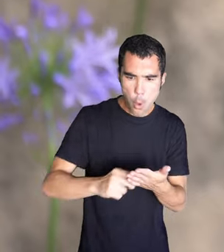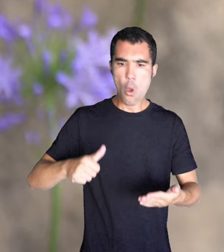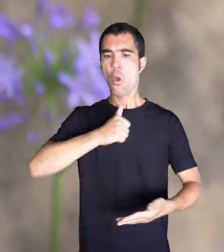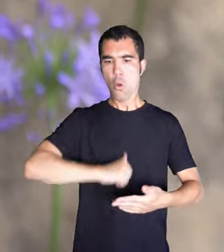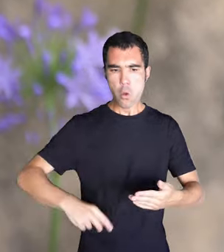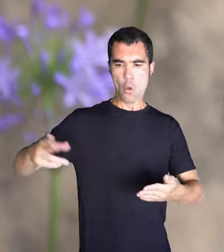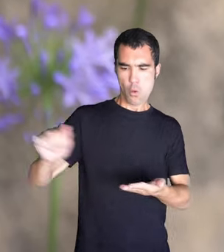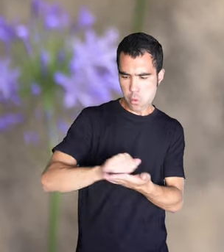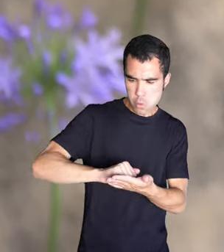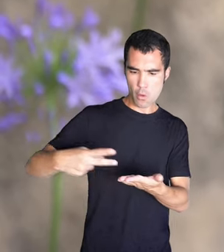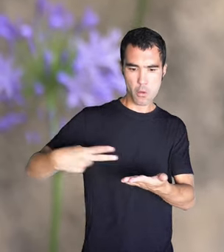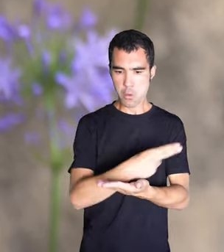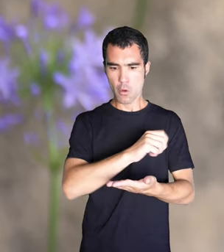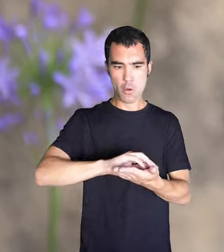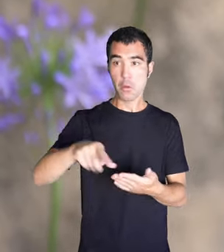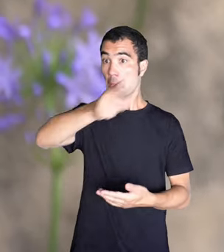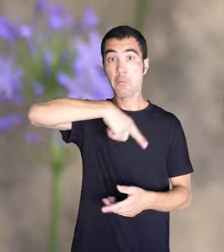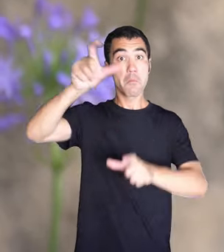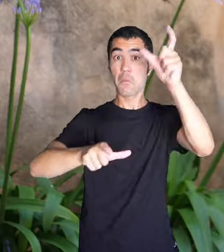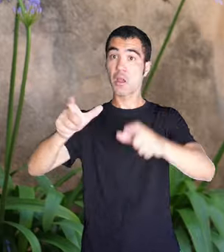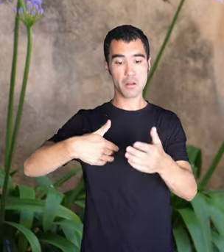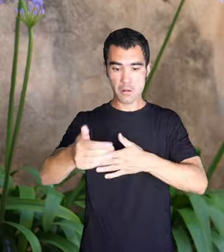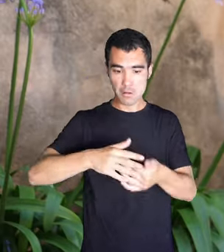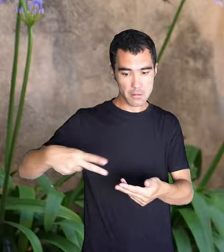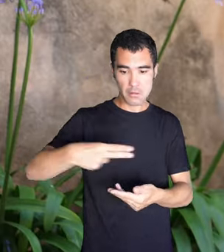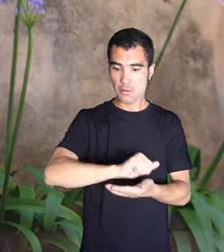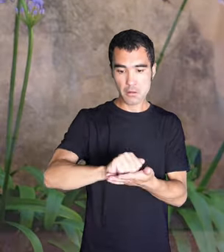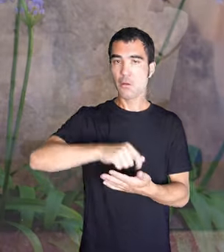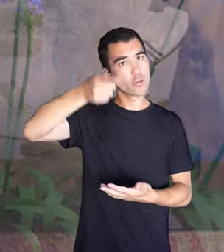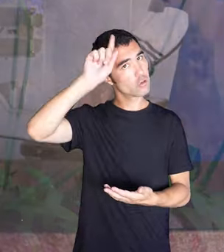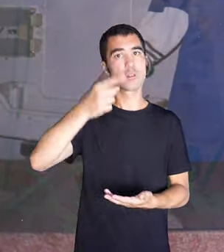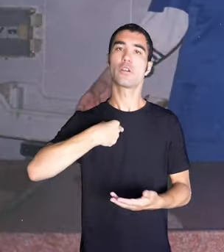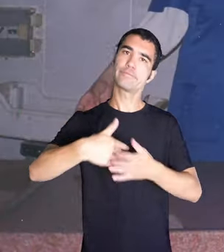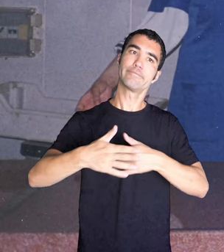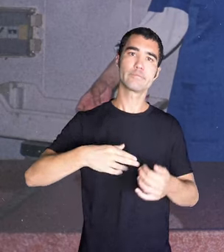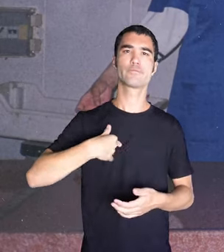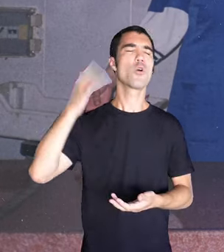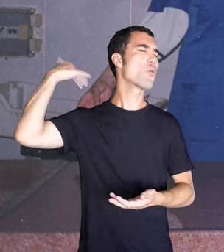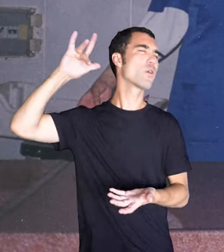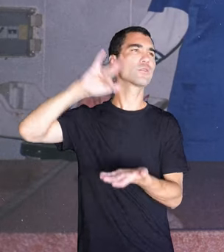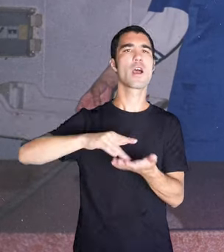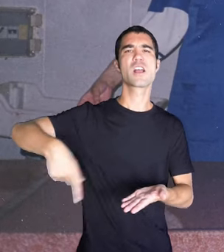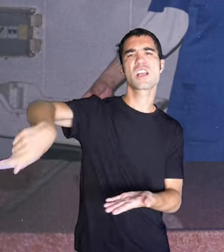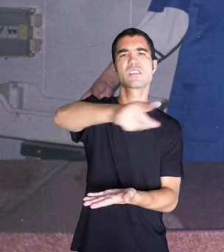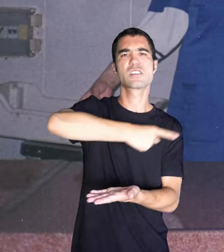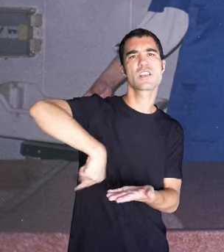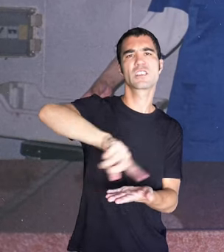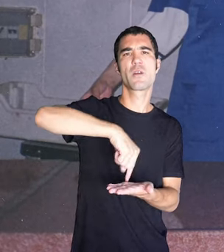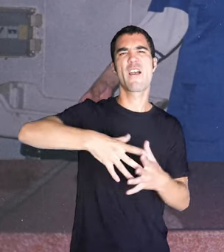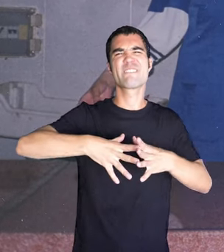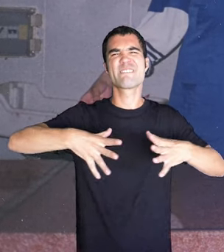perquè hi molta gent que no el sap fer ni net en els peix. Vaig fer una enzimada ben grossa i